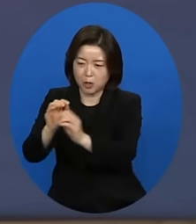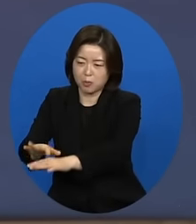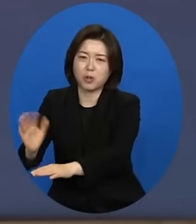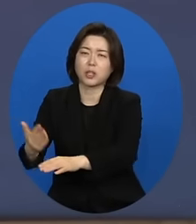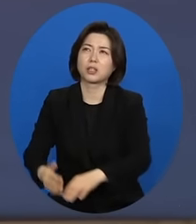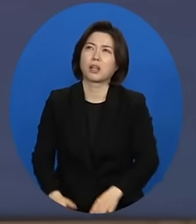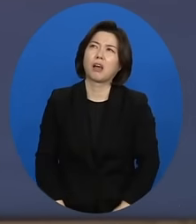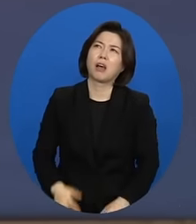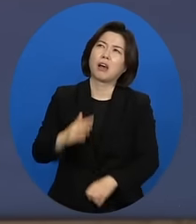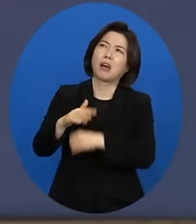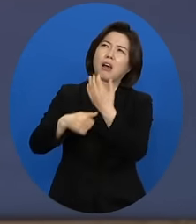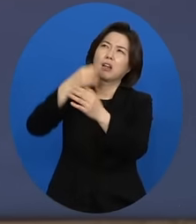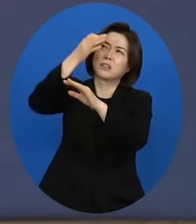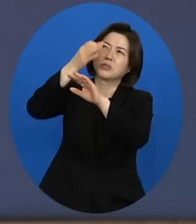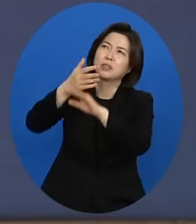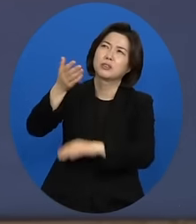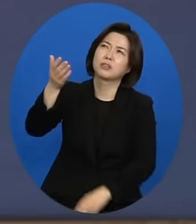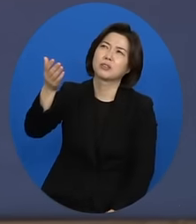앞엔 죄송하죠.